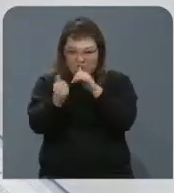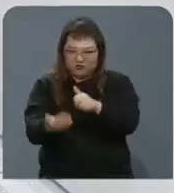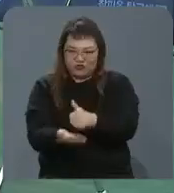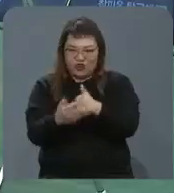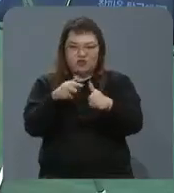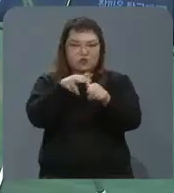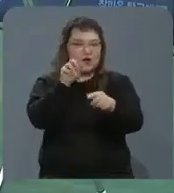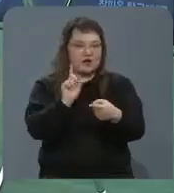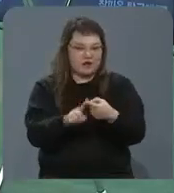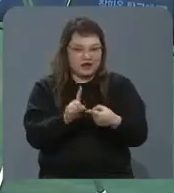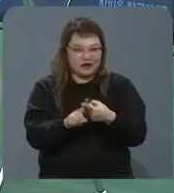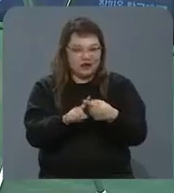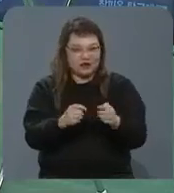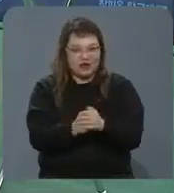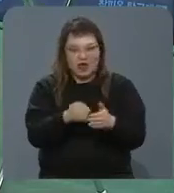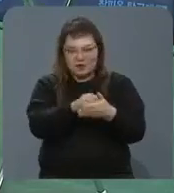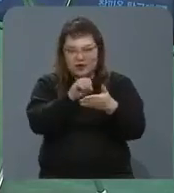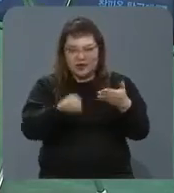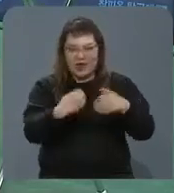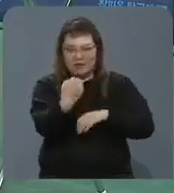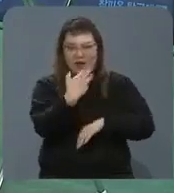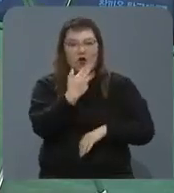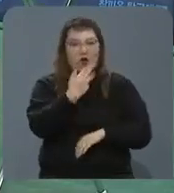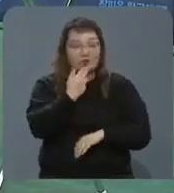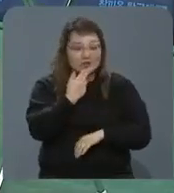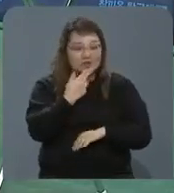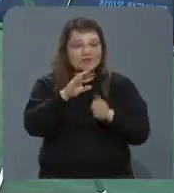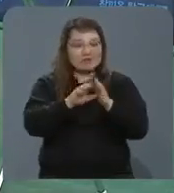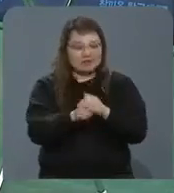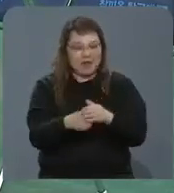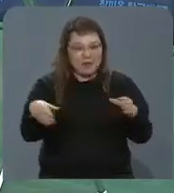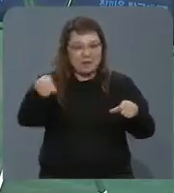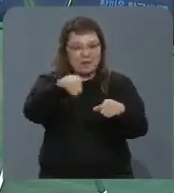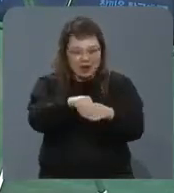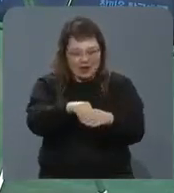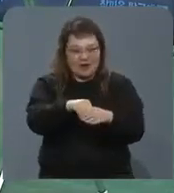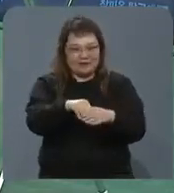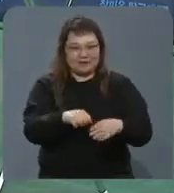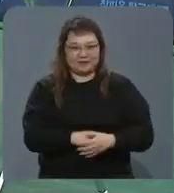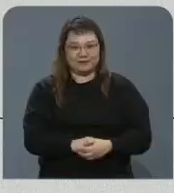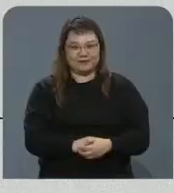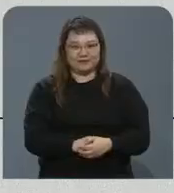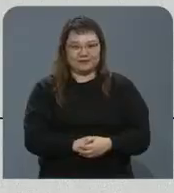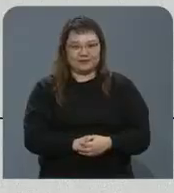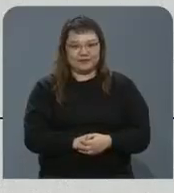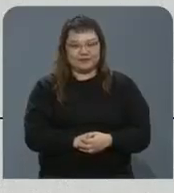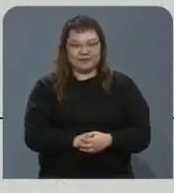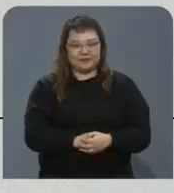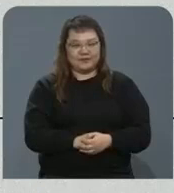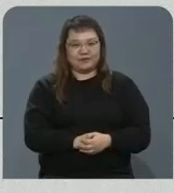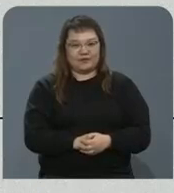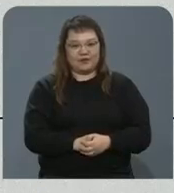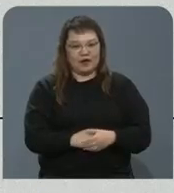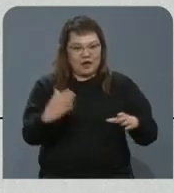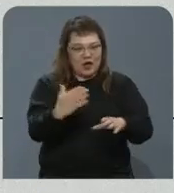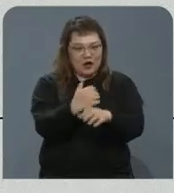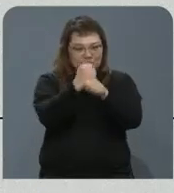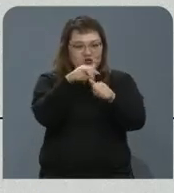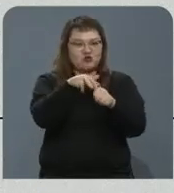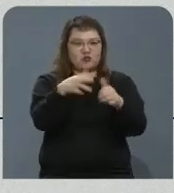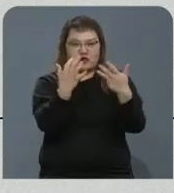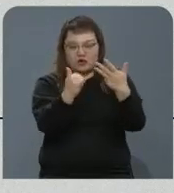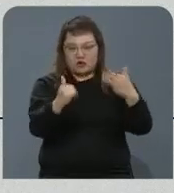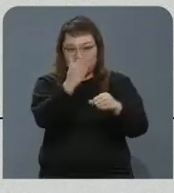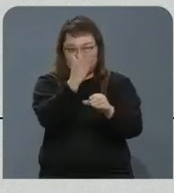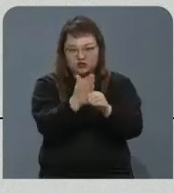경우 명시적으로 빼달라는 의사를 나타내지 않는 한 후보로 포함시켰습니다. 이렇게 압축한 후보